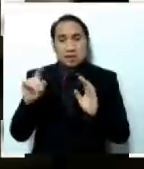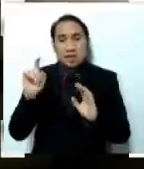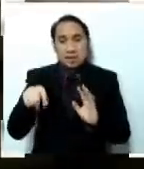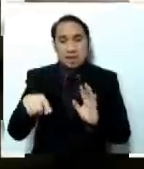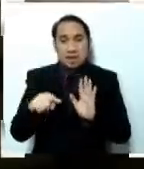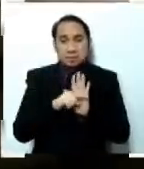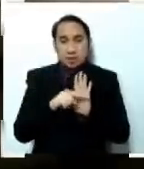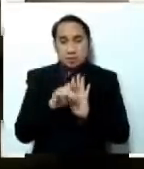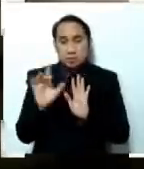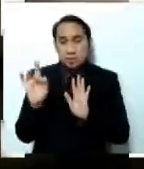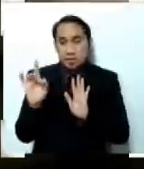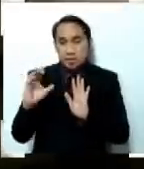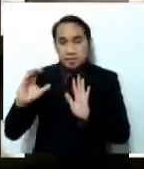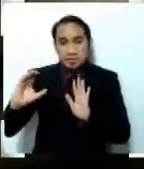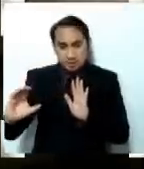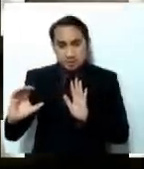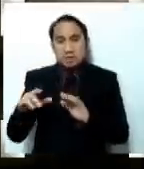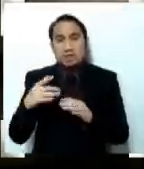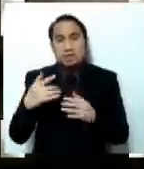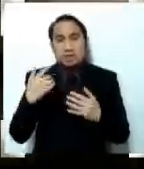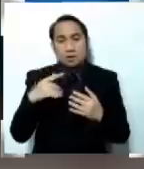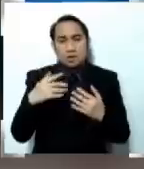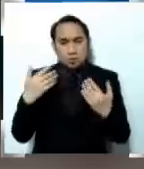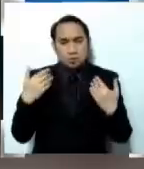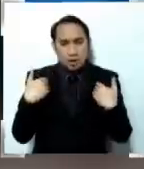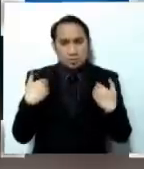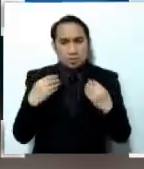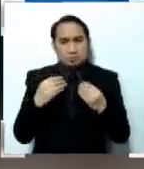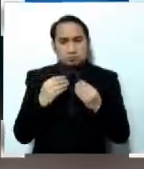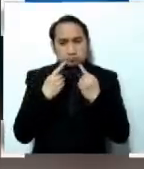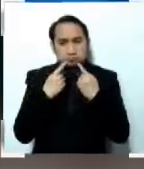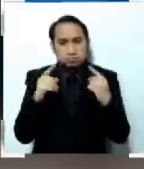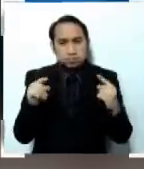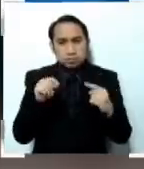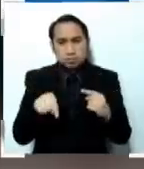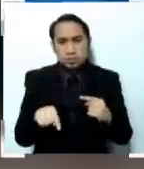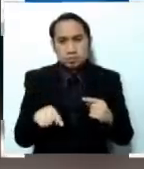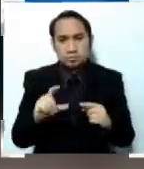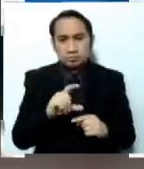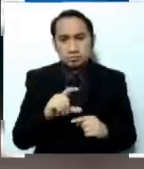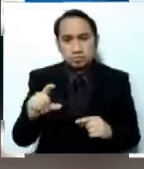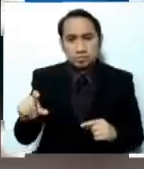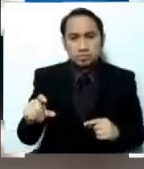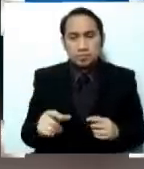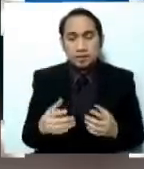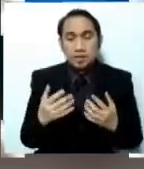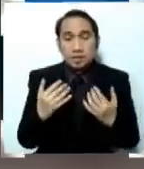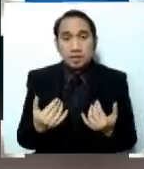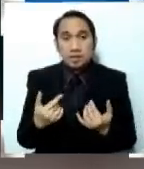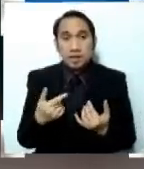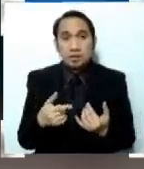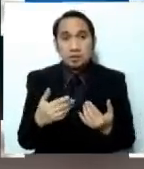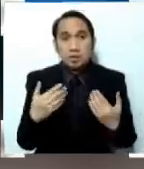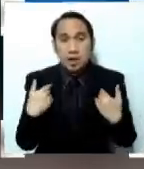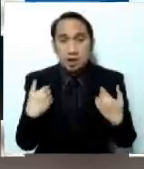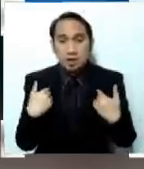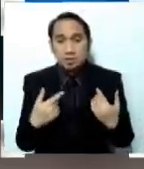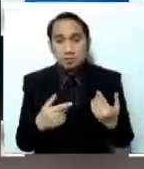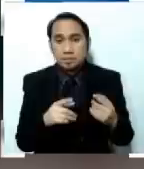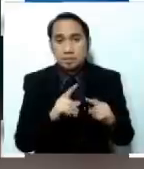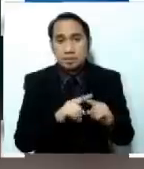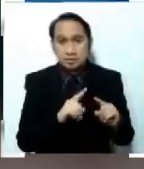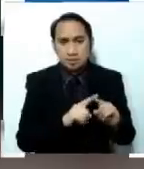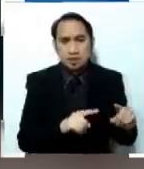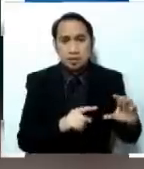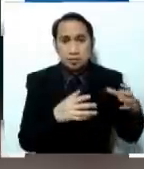storage para mapanatili ang efficacy nito. Ang Gamaleya, magkaiba po yung component 1 at saka component 2. So